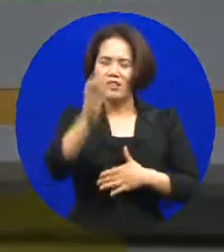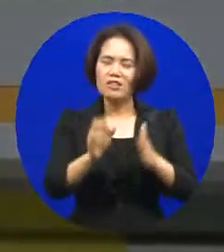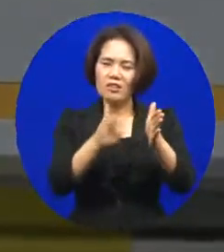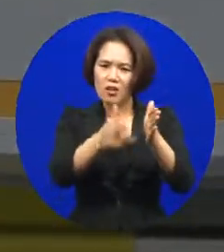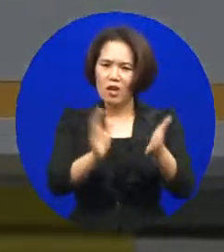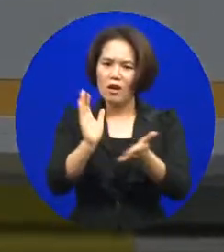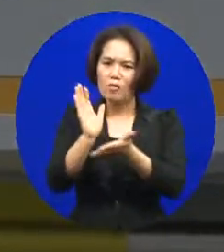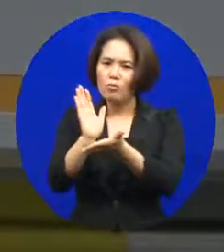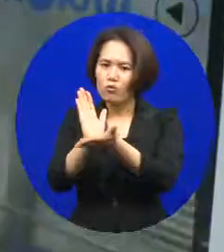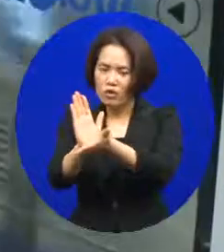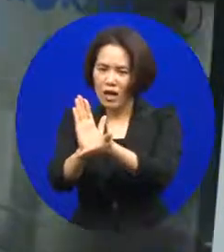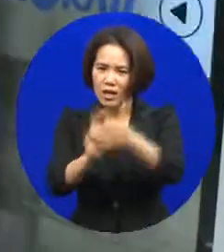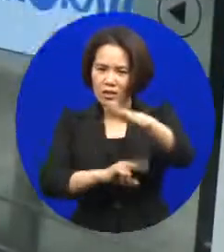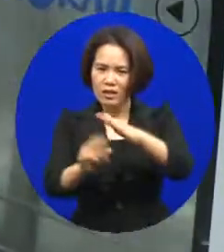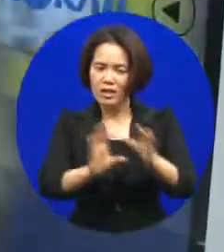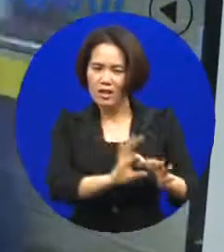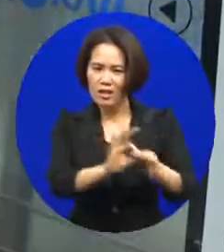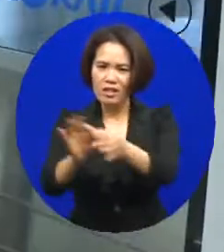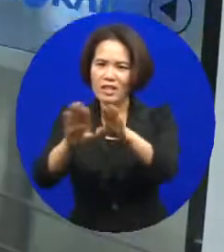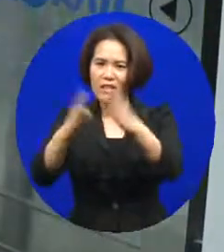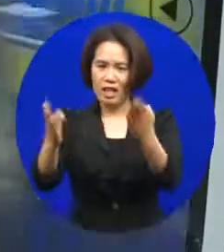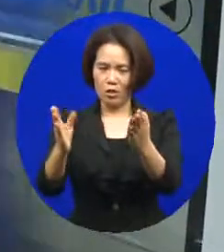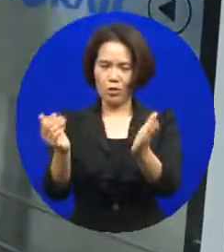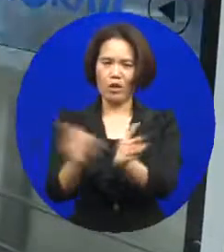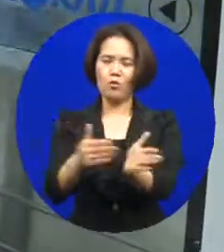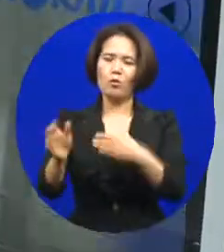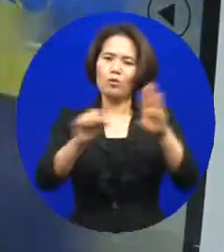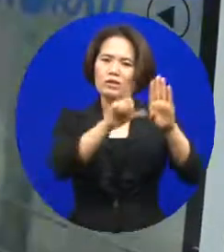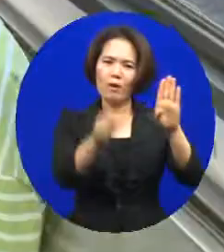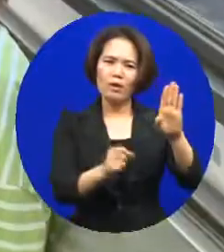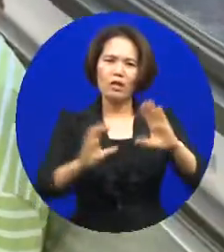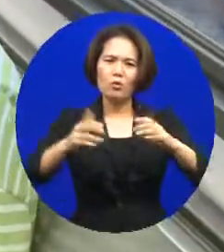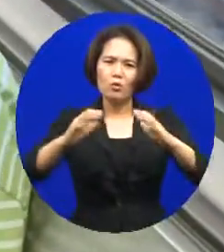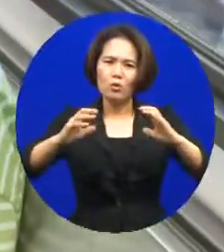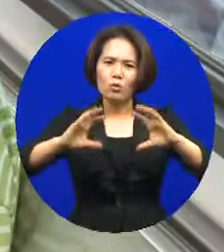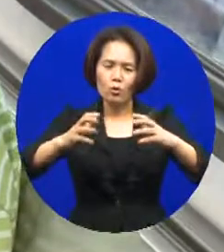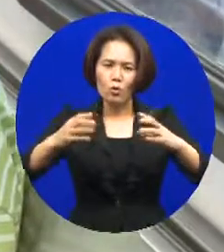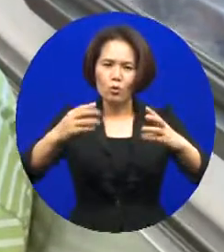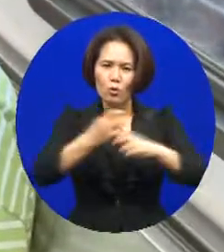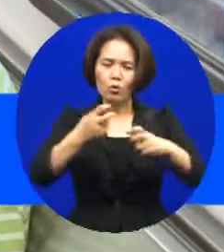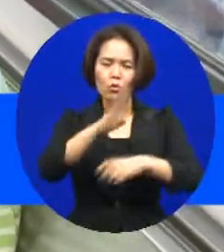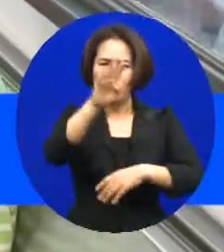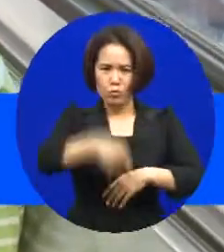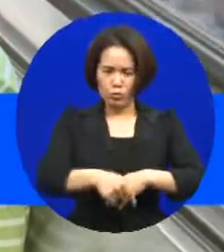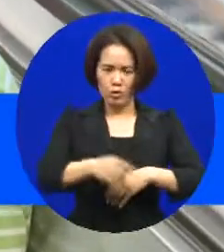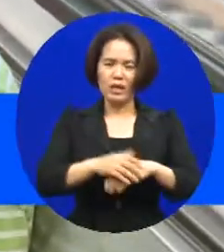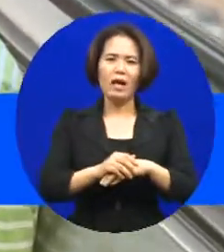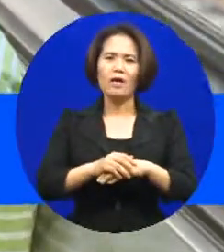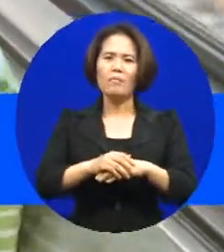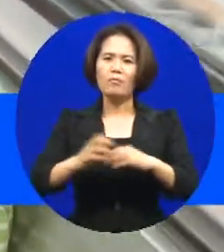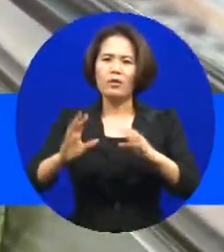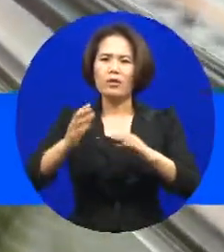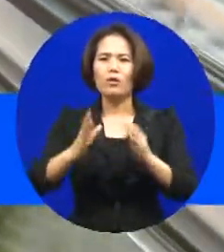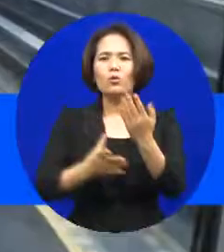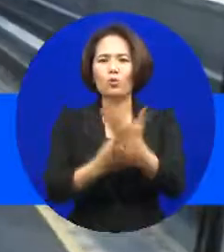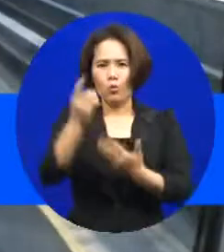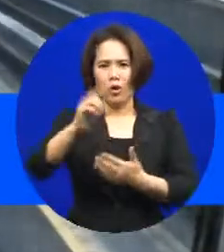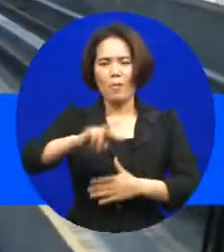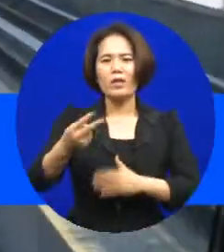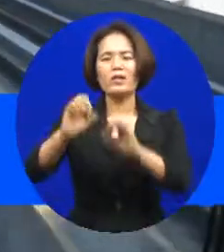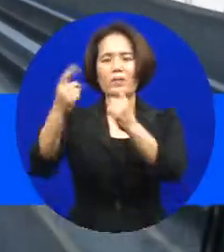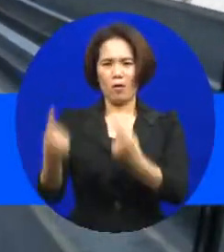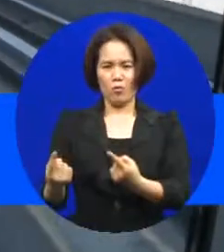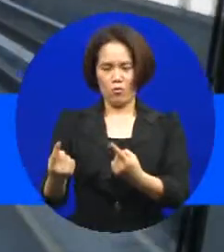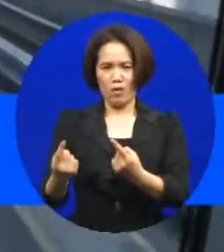분당선 연결 통로를 개통한 데 이어 4월에는 국토교통부가 수도권 통합 환승 할인을 적용하라는 중재 결정을